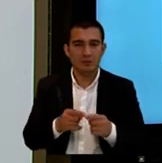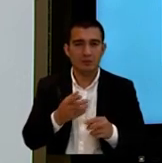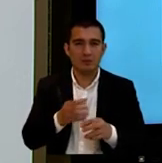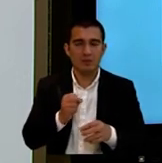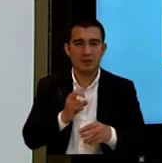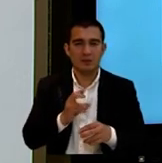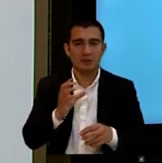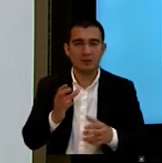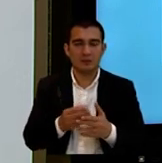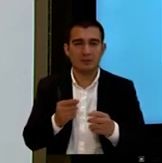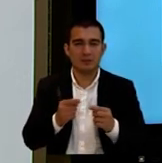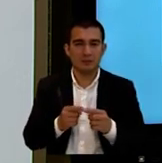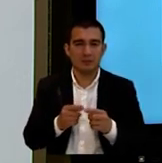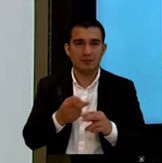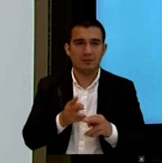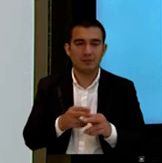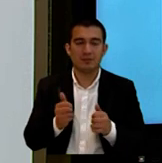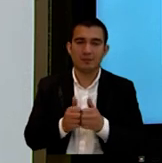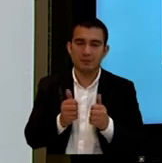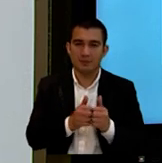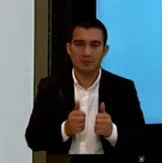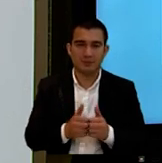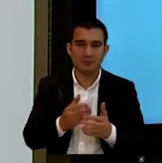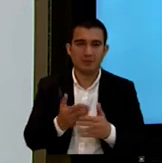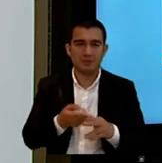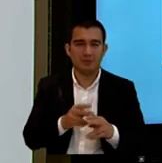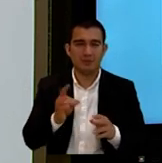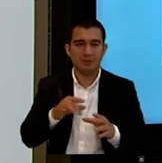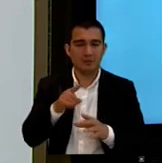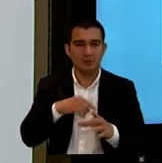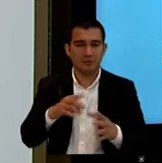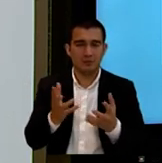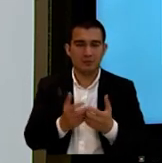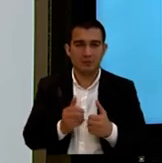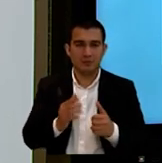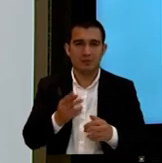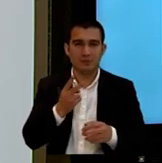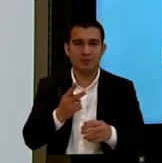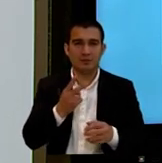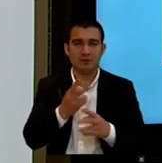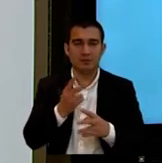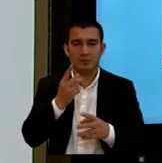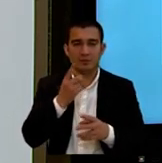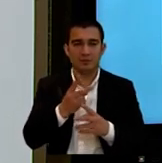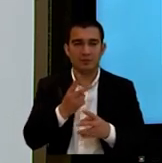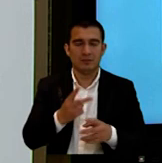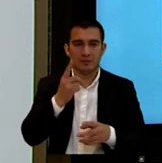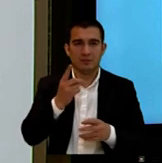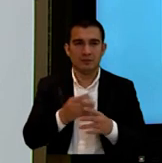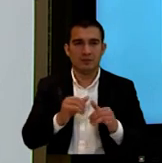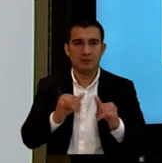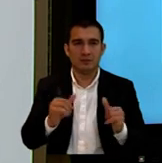ABC uchburchagimizni, ya'ni yon tomonini yuzini hisoblab olamiz. 2 dan 1 ko'paytirilgan 10 ko'paytirilgan